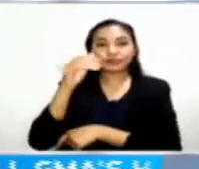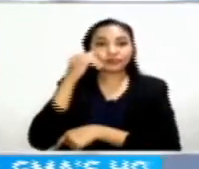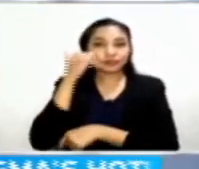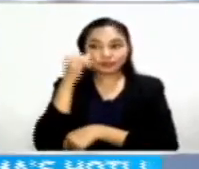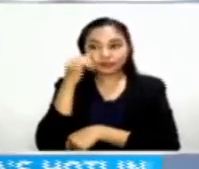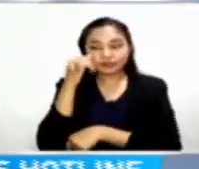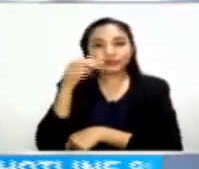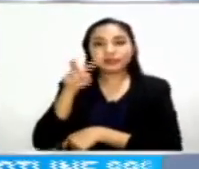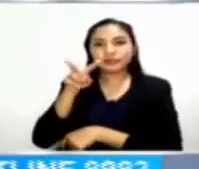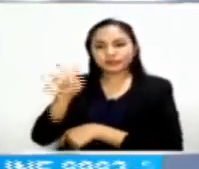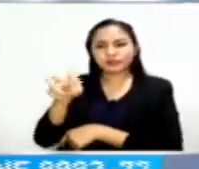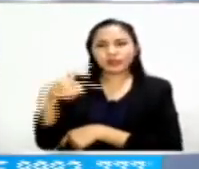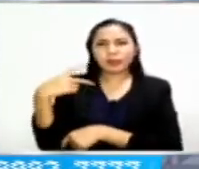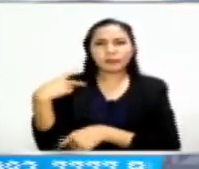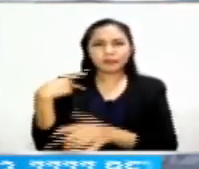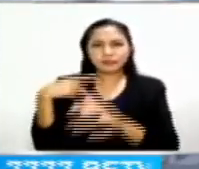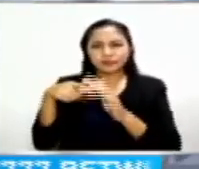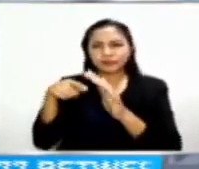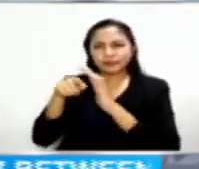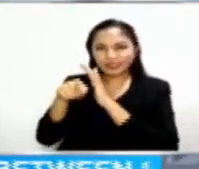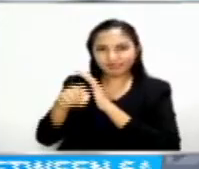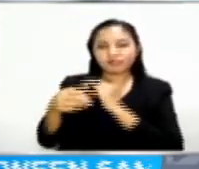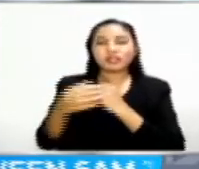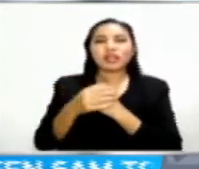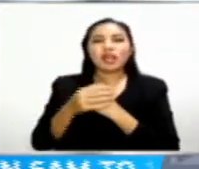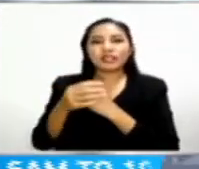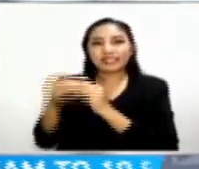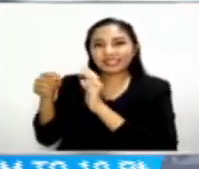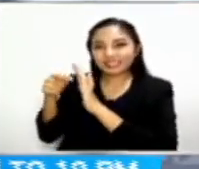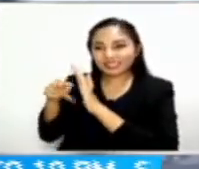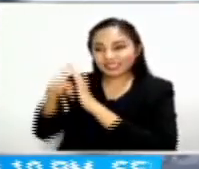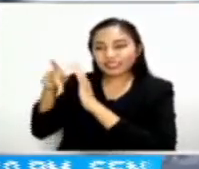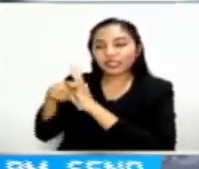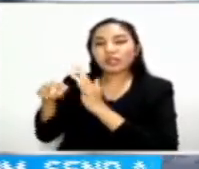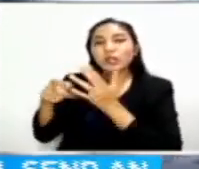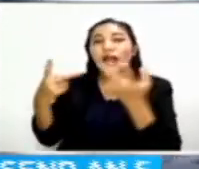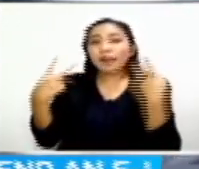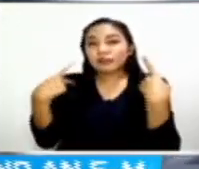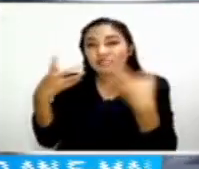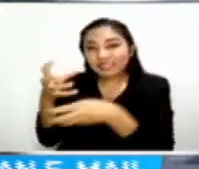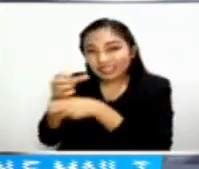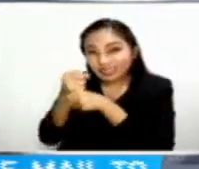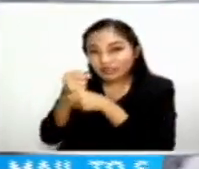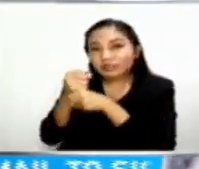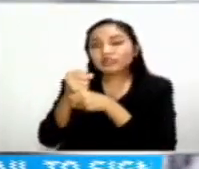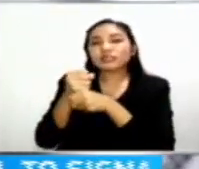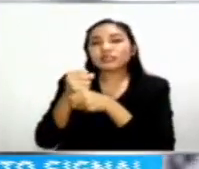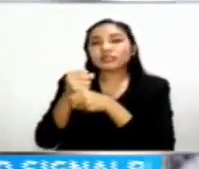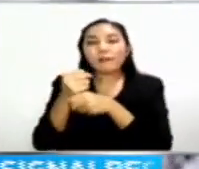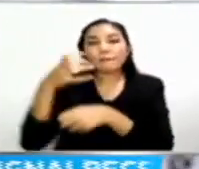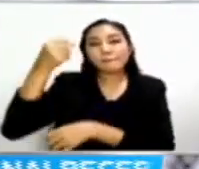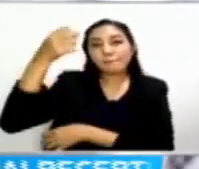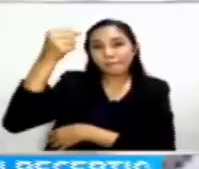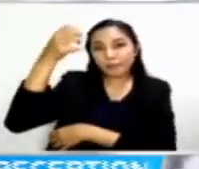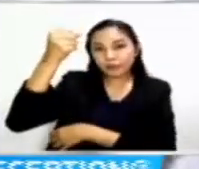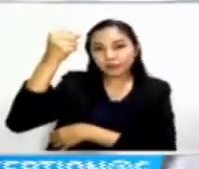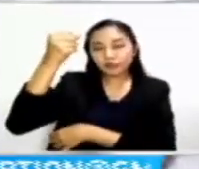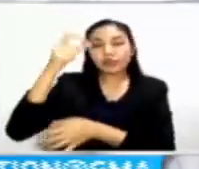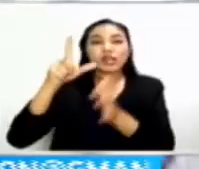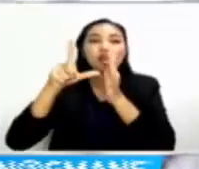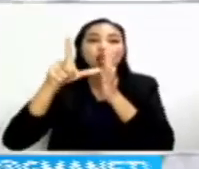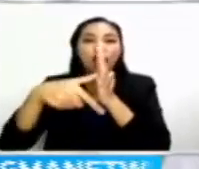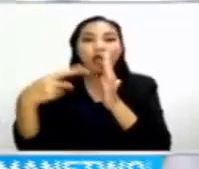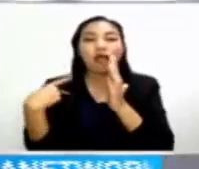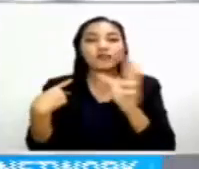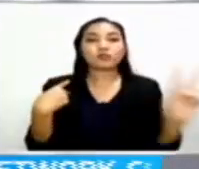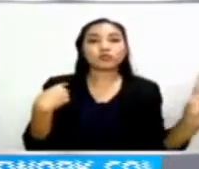sinisipa malapit sa mga bigas. Pagkakuha ng biniling gatas, lumayo siya ng bahagya sa tindahan. Maya-maya may dalawang lalaking dumating at